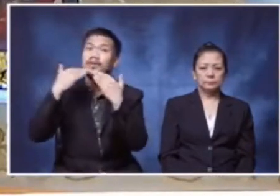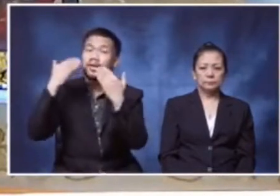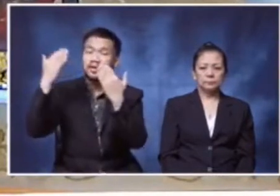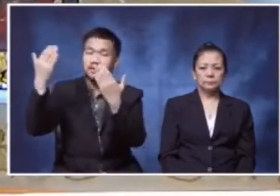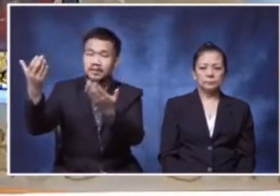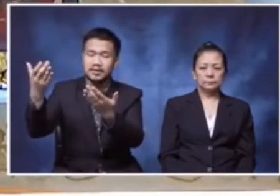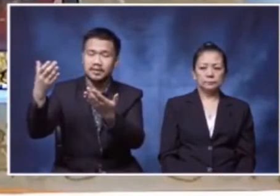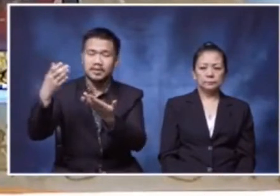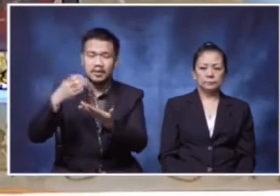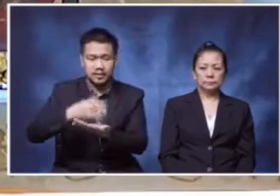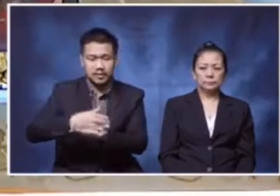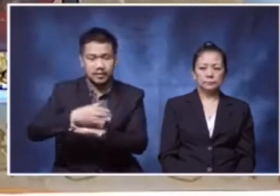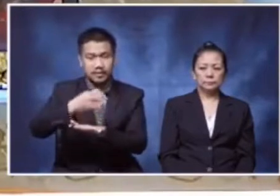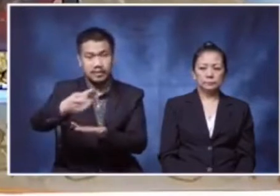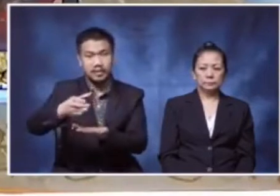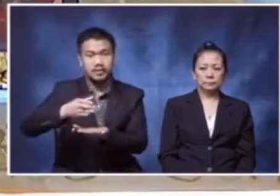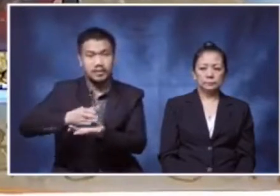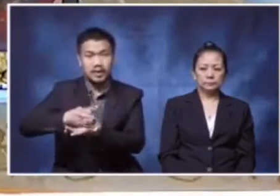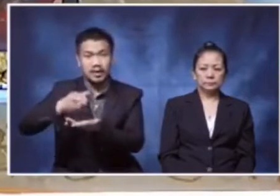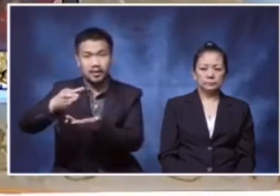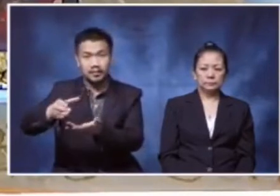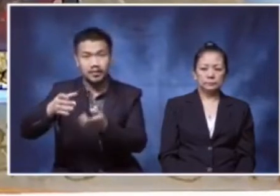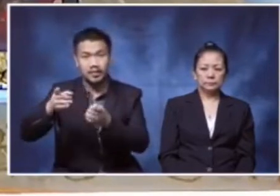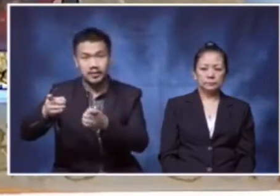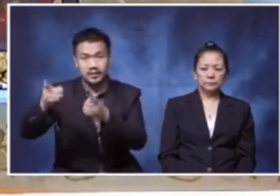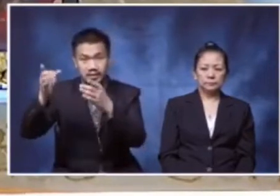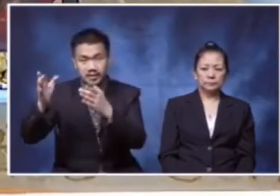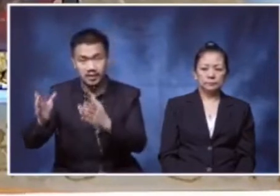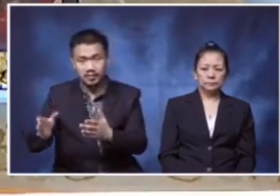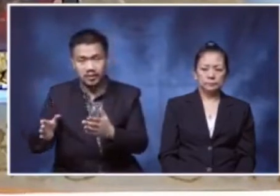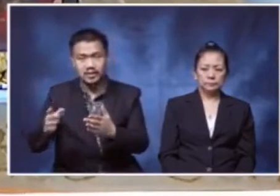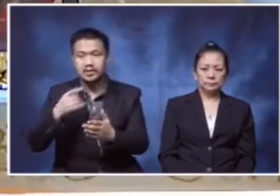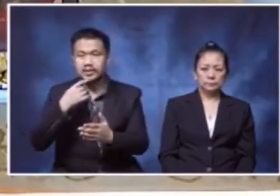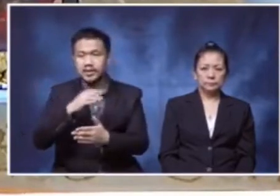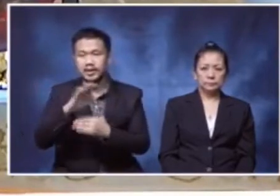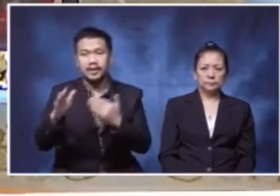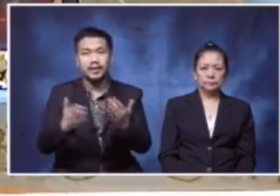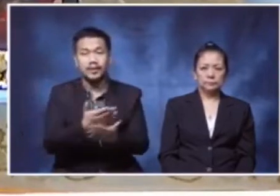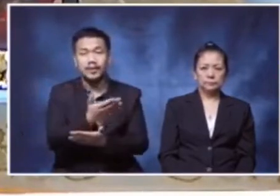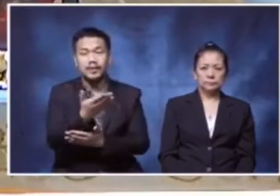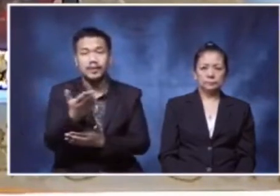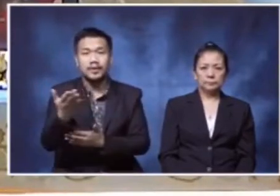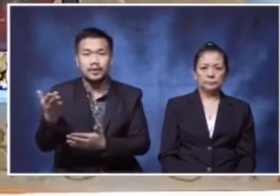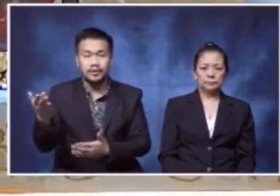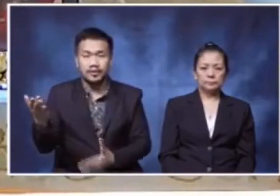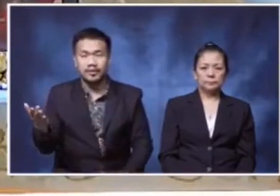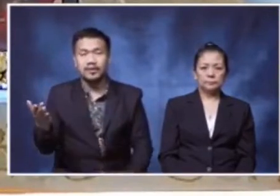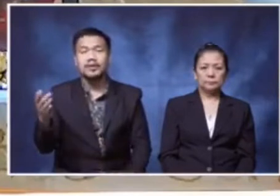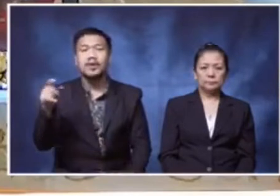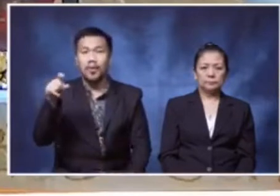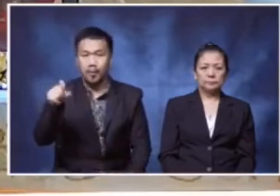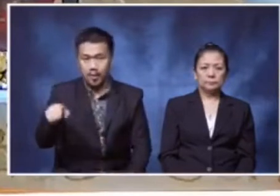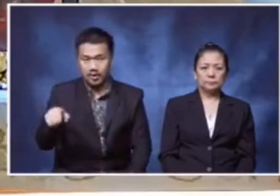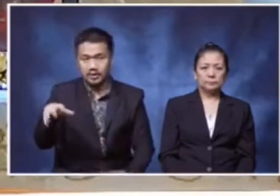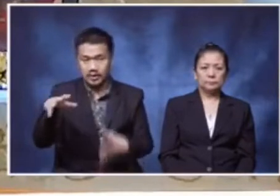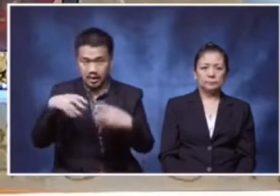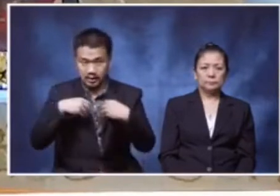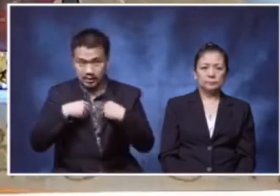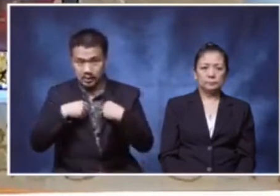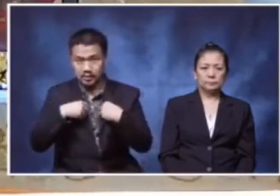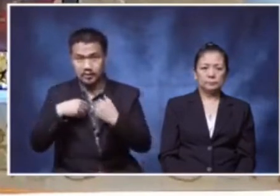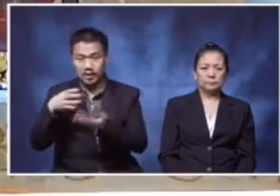pinasalamatan, iniabot niya ang kalis sa kanyang mga alagad at sinabi, "Tanggapin ninyong